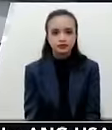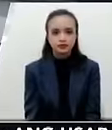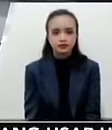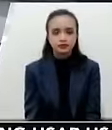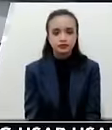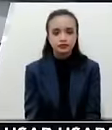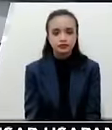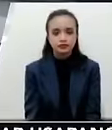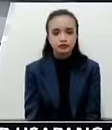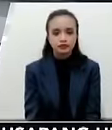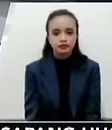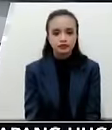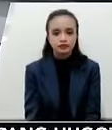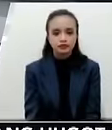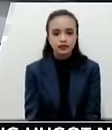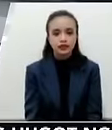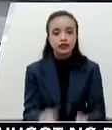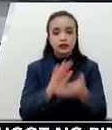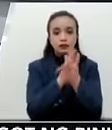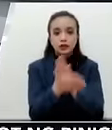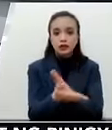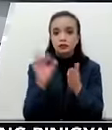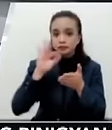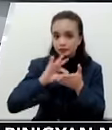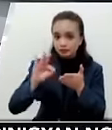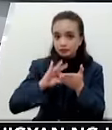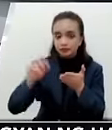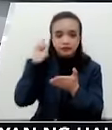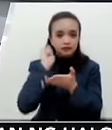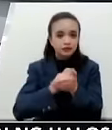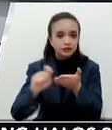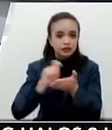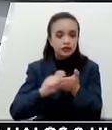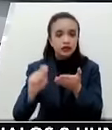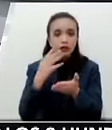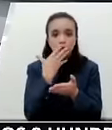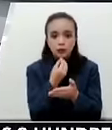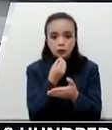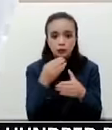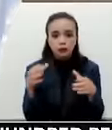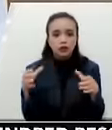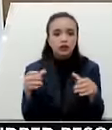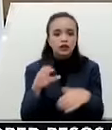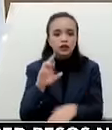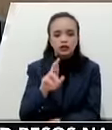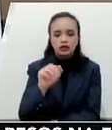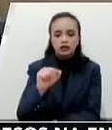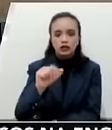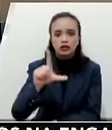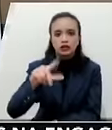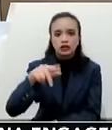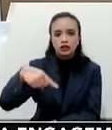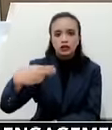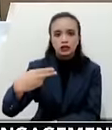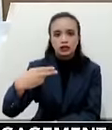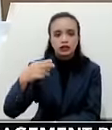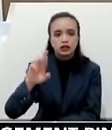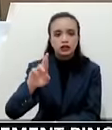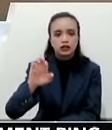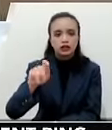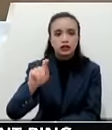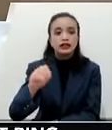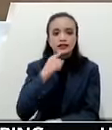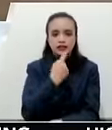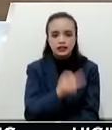Maupo bilang bagong finance secretary si House Deputy Speaker Ralph Recto. Ayon po yan sa kanyang asawang si dating